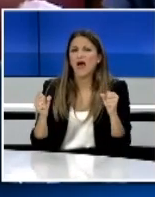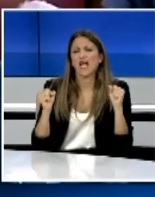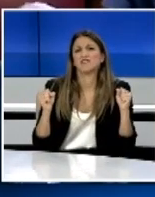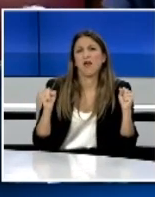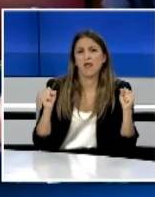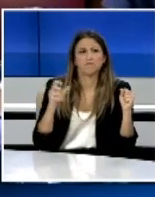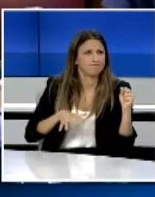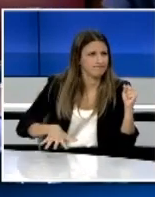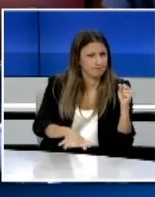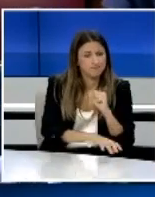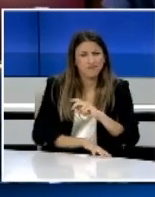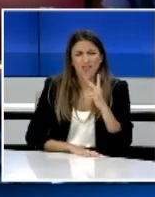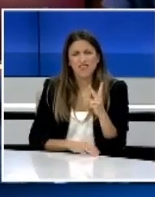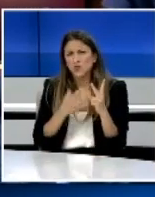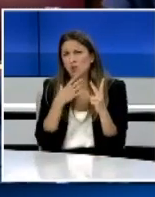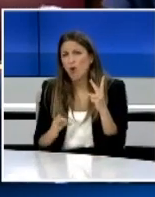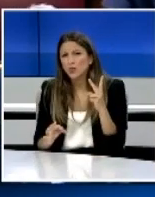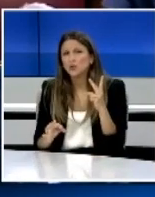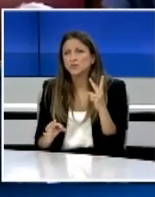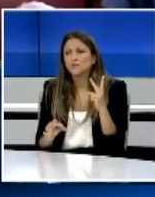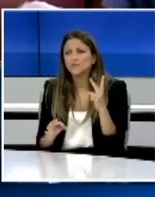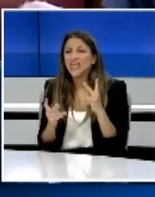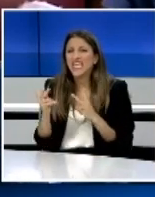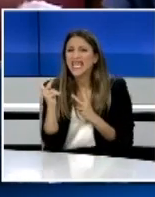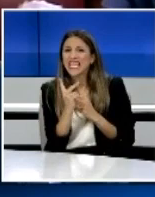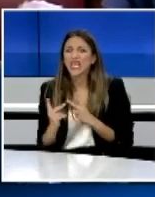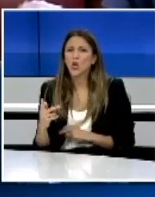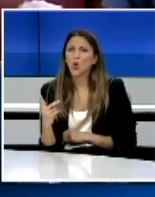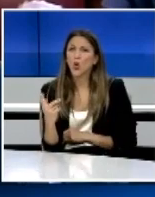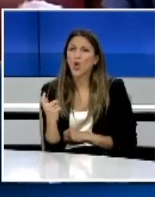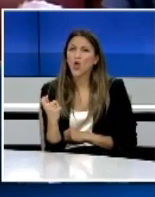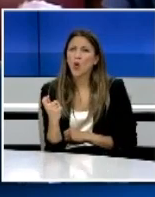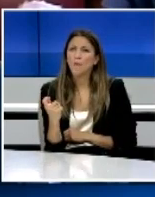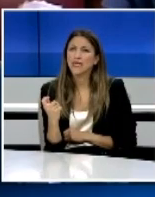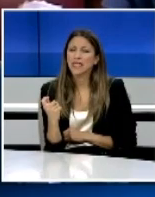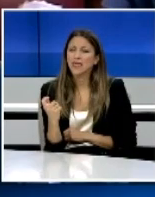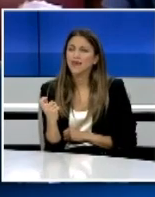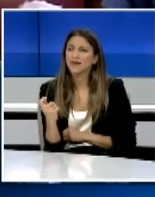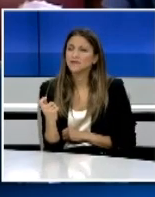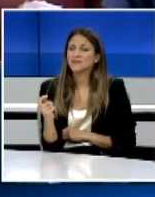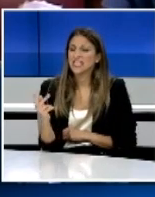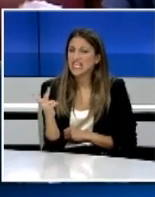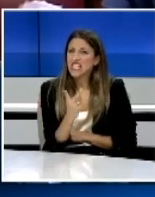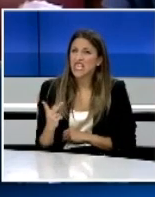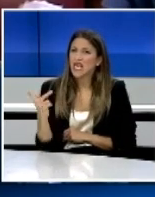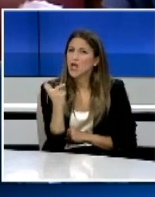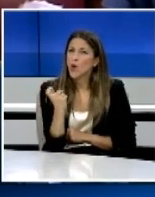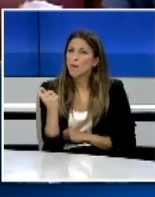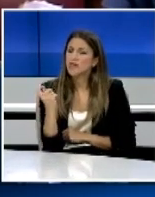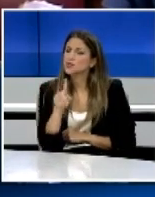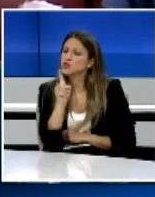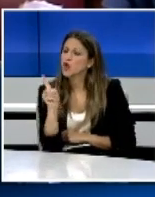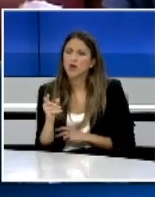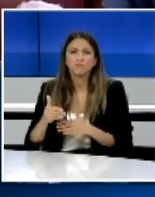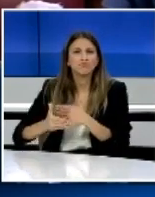ασφάλεια και ο δεύτερος η κοινωνικο-οικονομική, αυτό που ονομάζουμε κοινωνική και οικονομική ειρήνη. Δεν